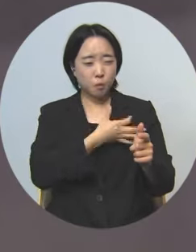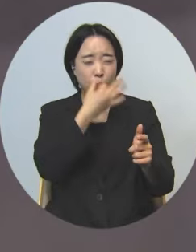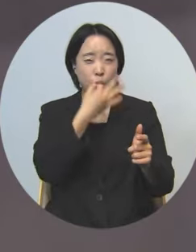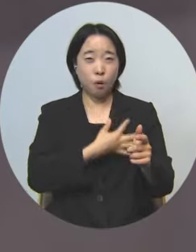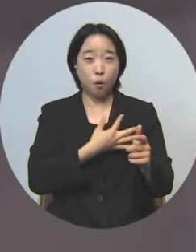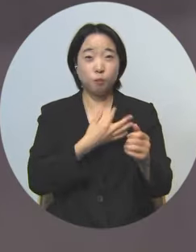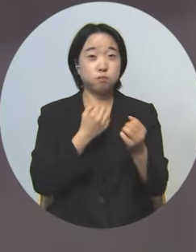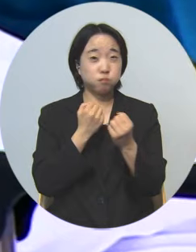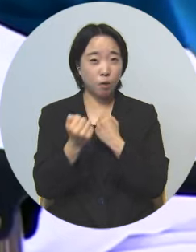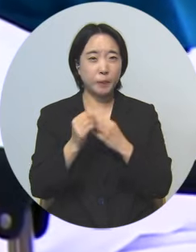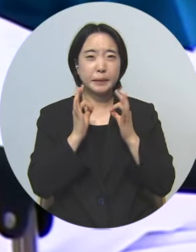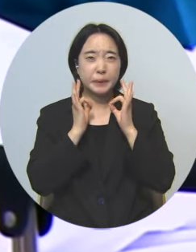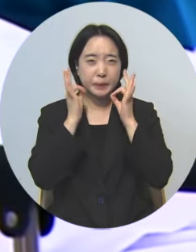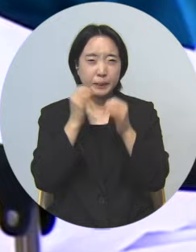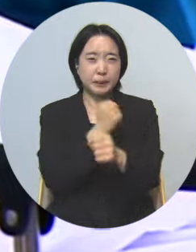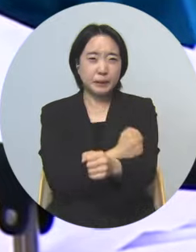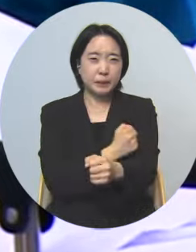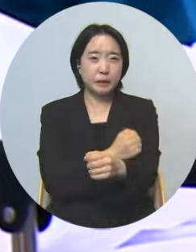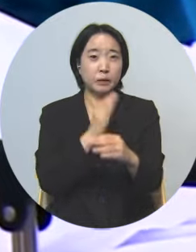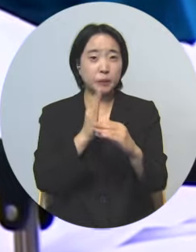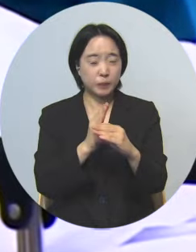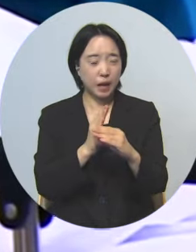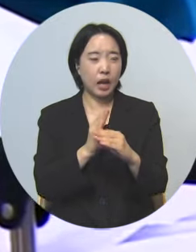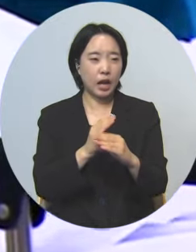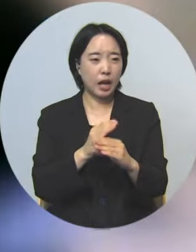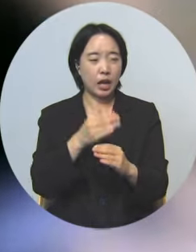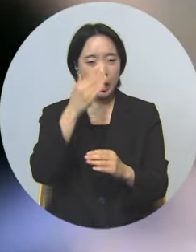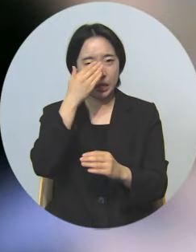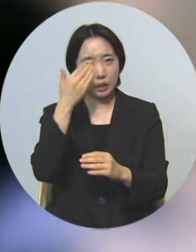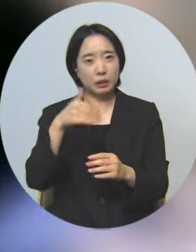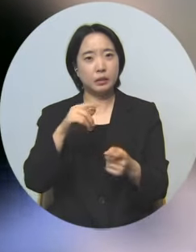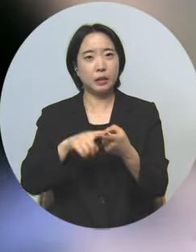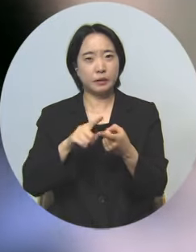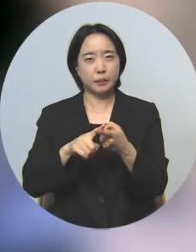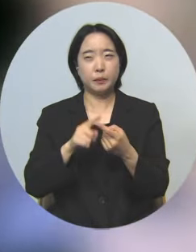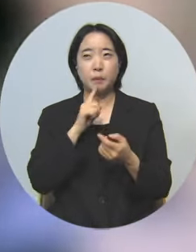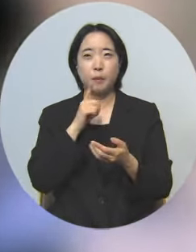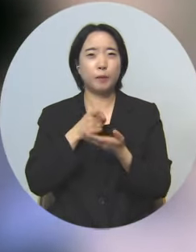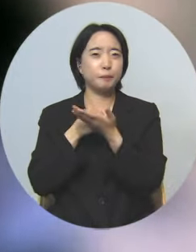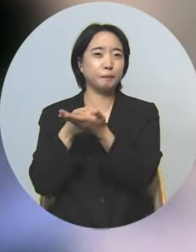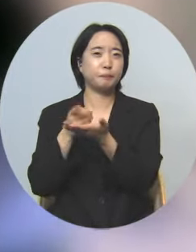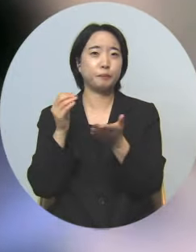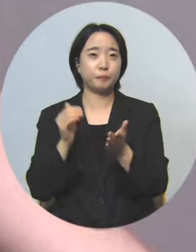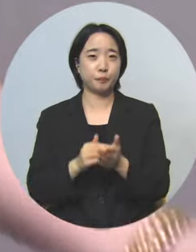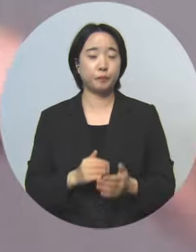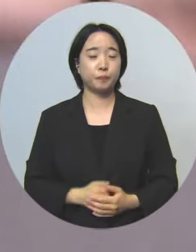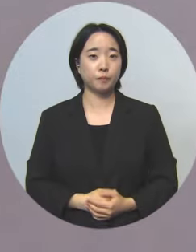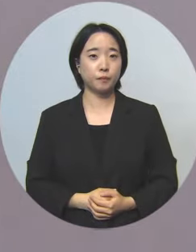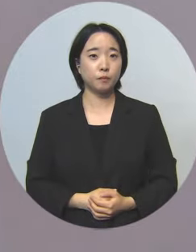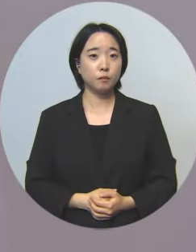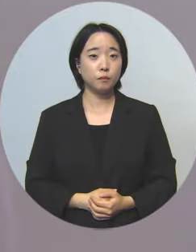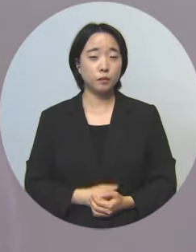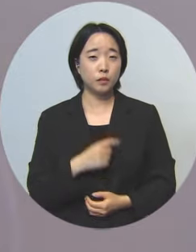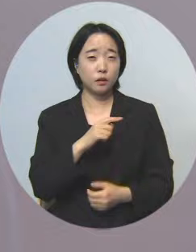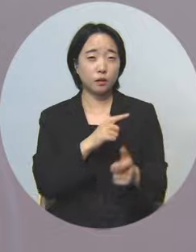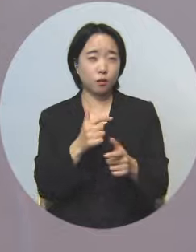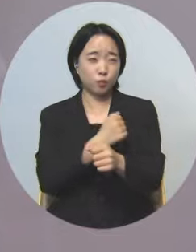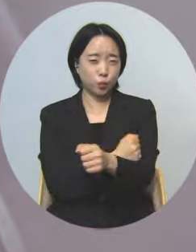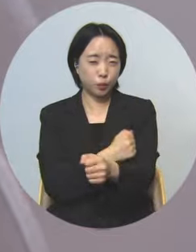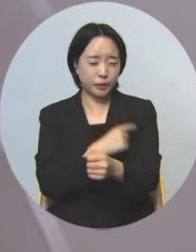위해 최선을 다하고 있었다는게 현장에서 공통으로 보고된 내용이라며 환자 곁에서 헌신 중인